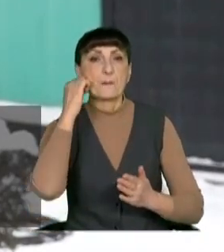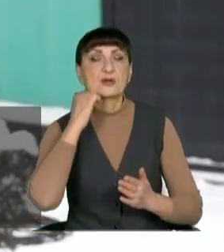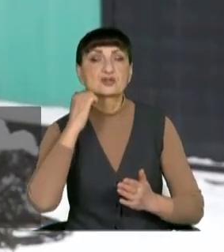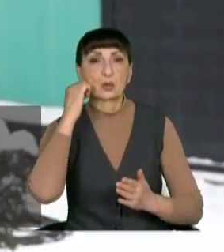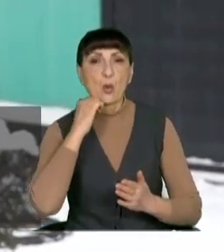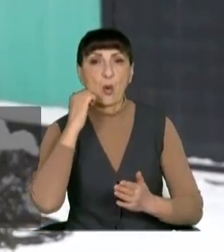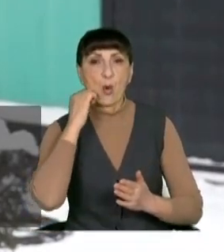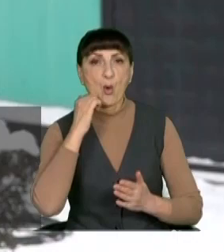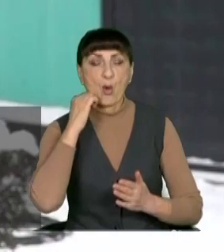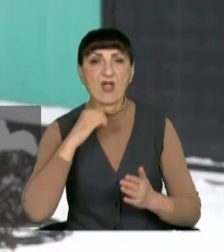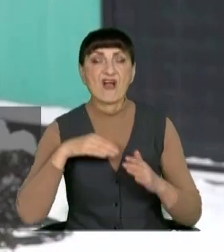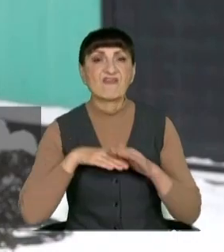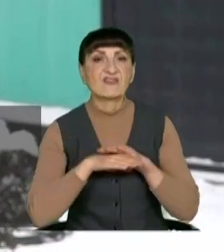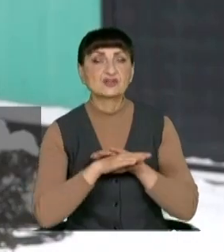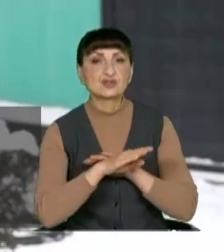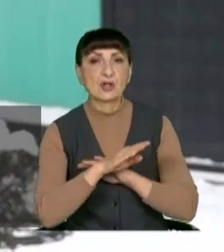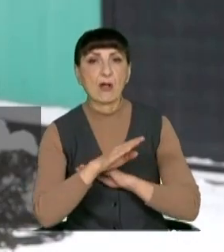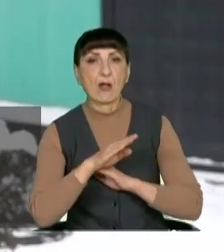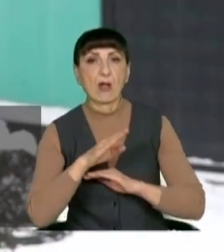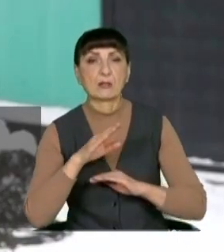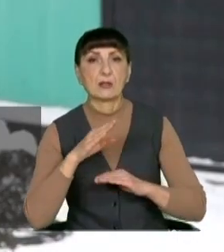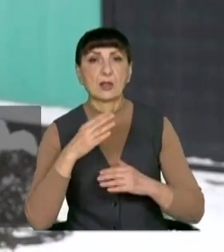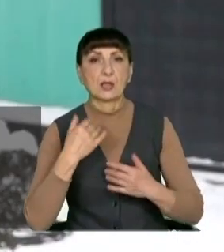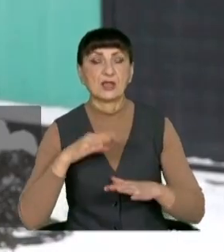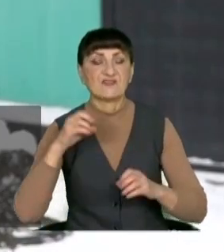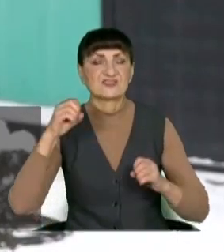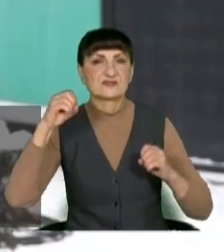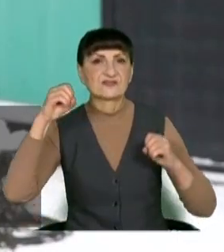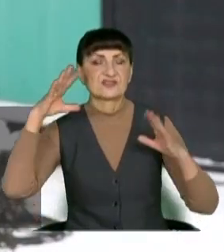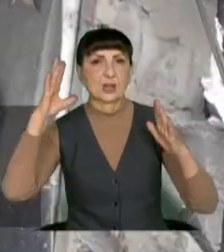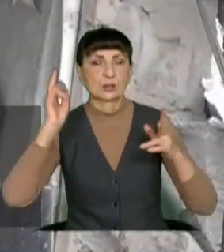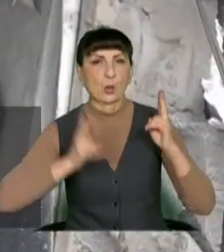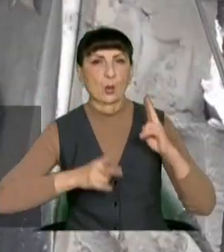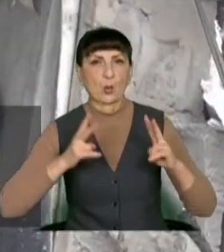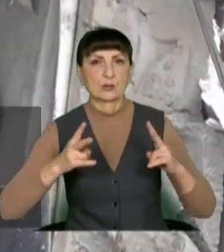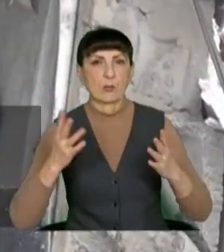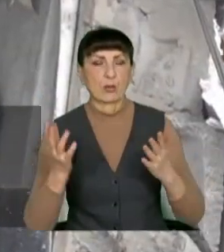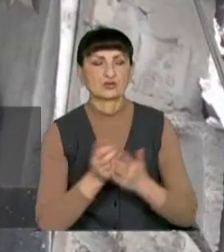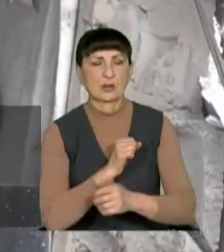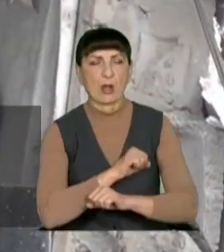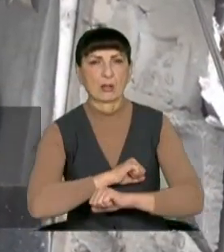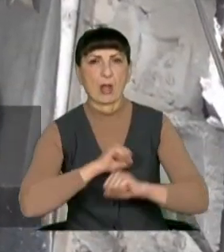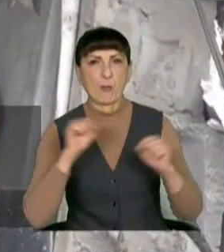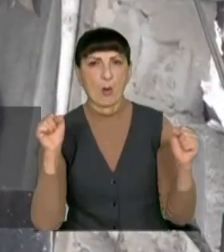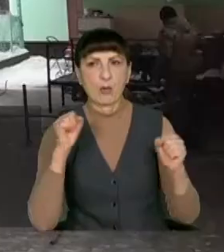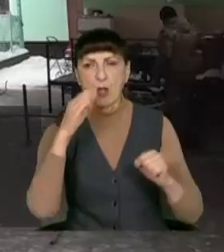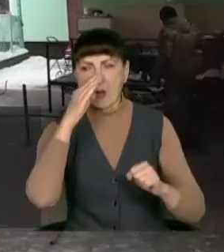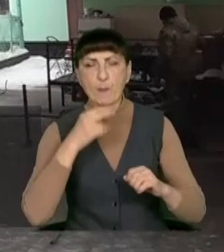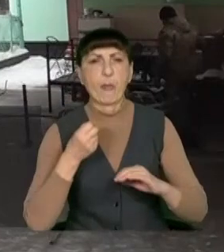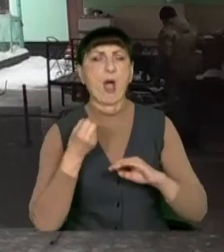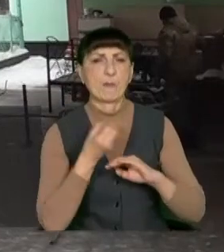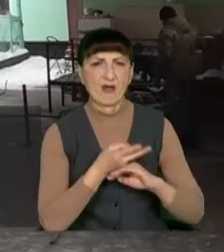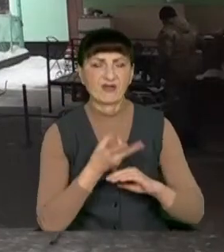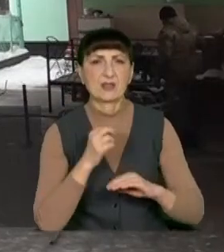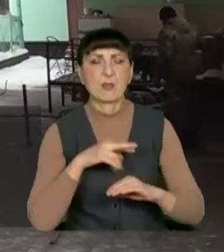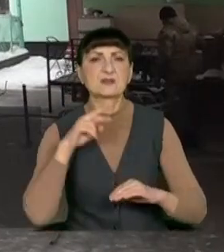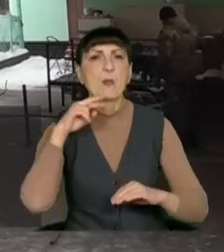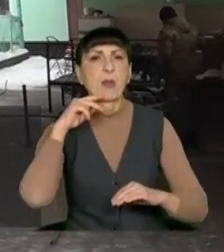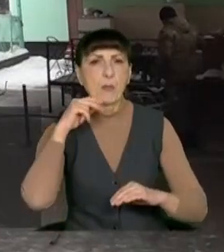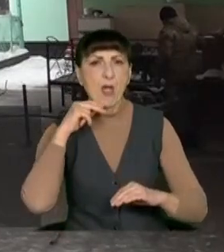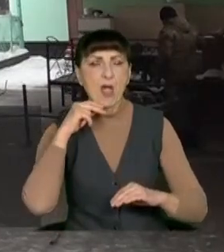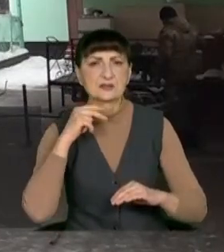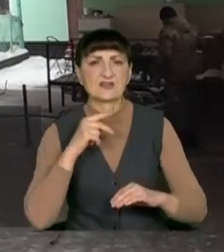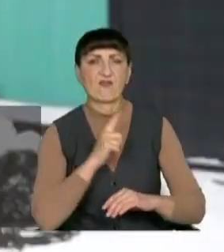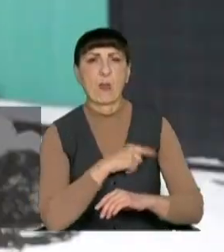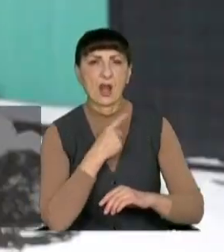уже, вышел и автоматически включил свет на кухне. И получился хлопок. Отец мой в реанимации, и племянник, 4-й больнице,